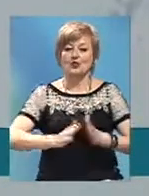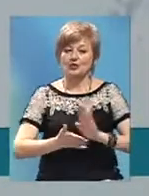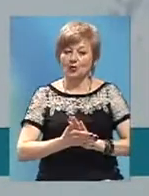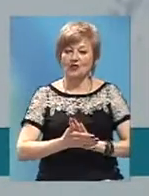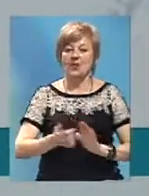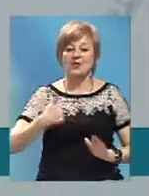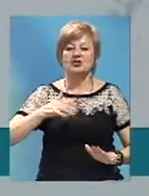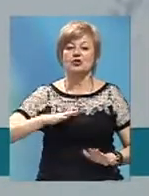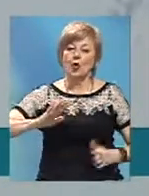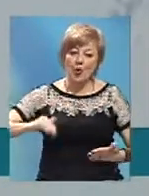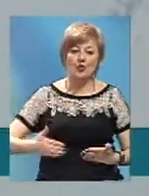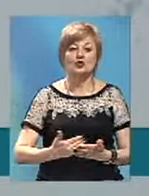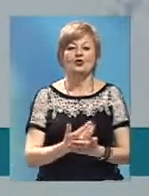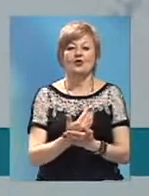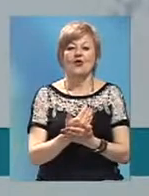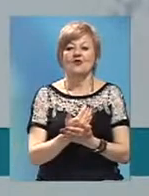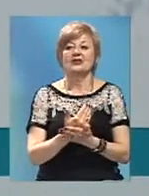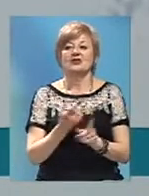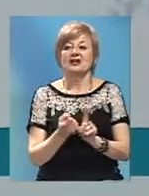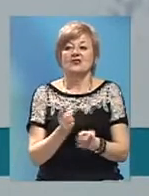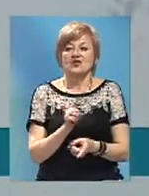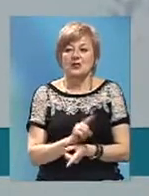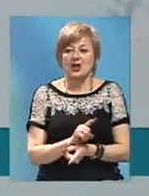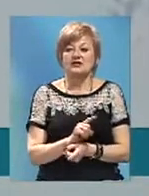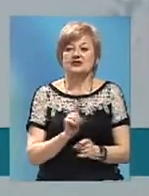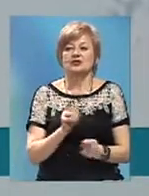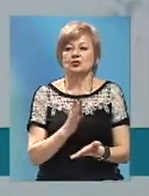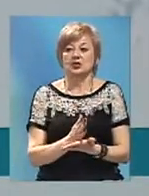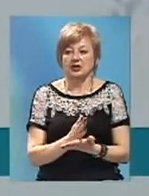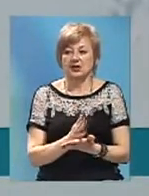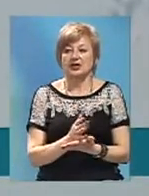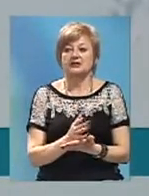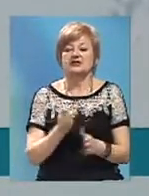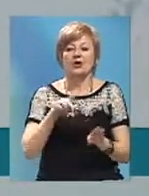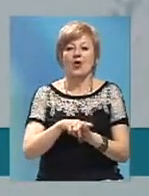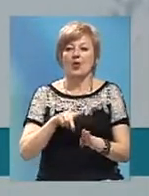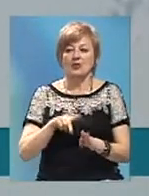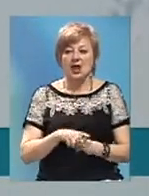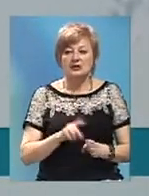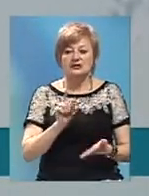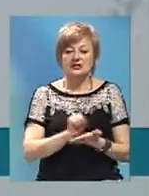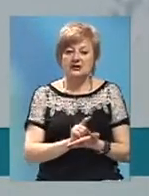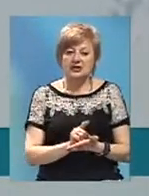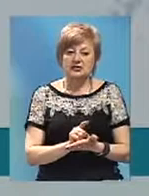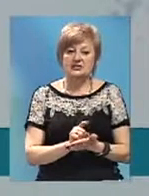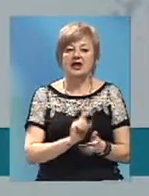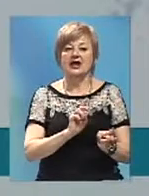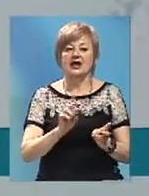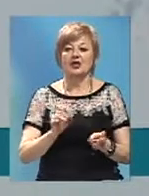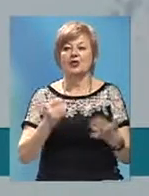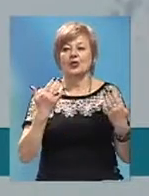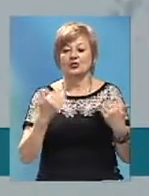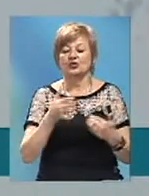чекаємо оновлений склад ЦВК, назамість того, який вже є, і термін повноваження більшості членів якої вже